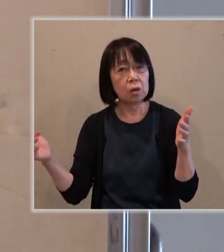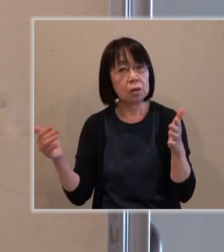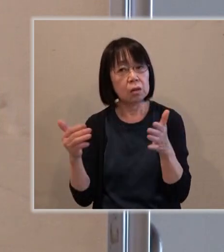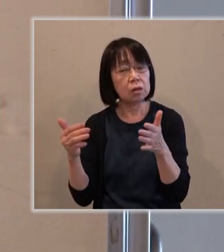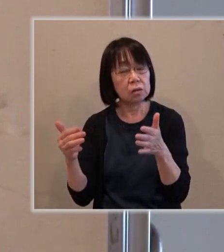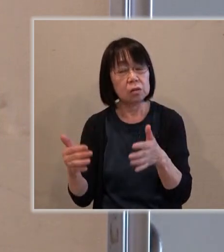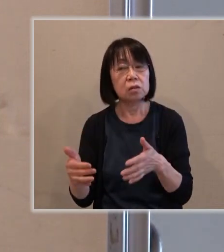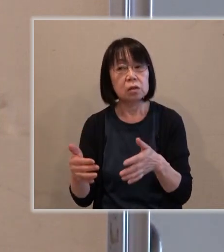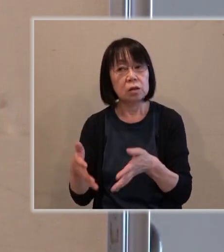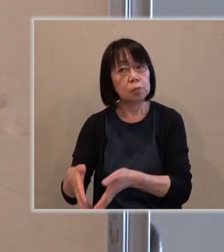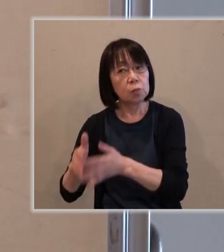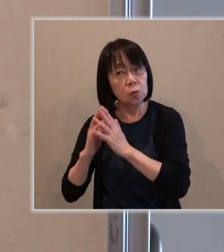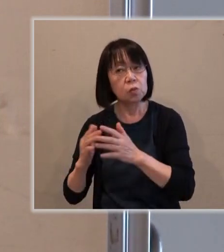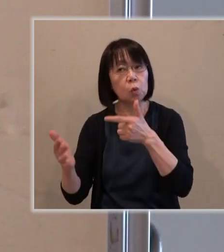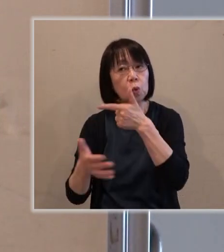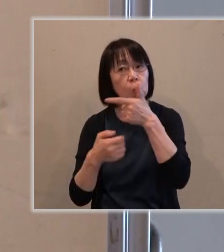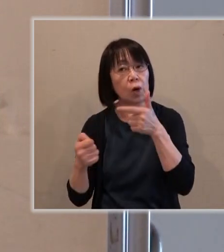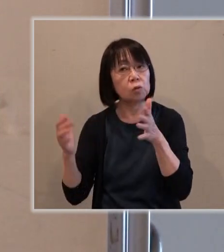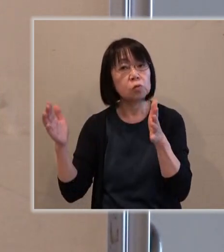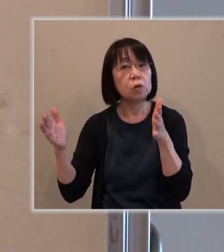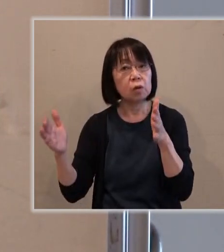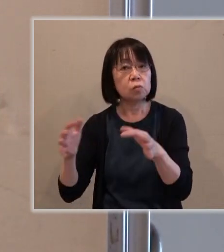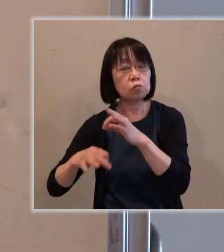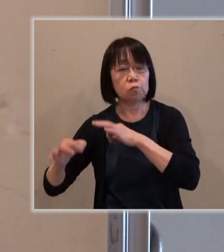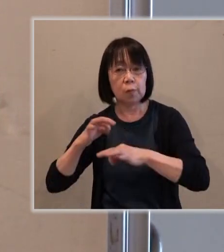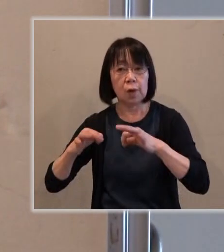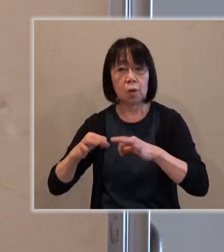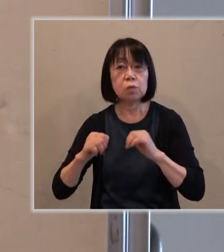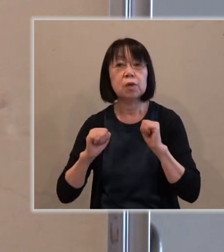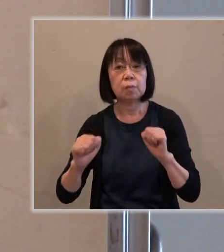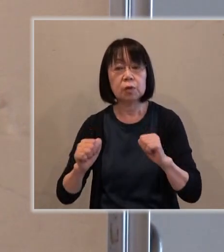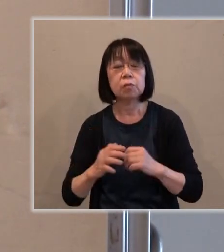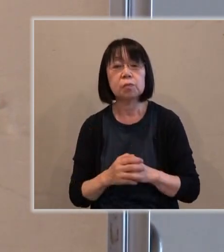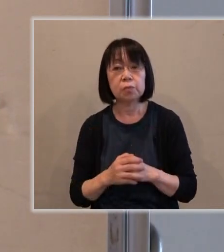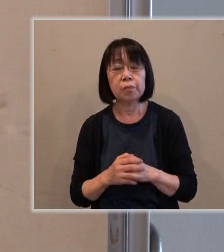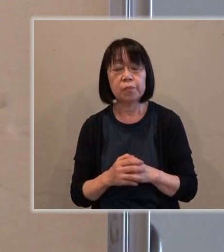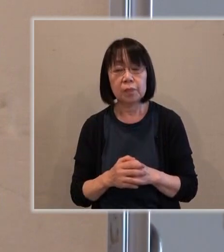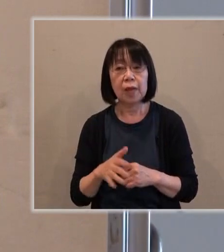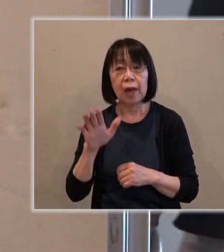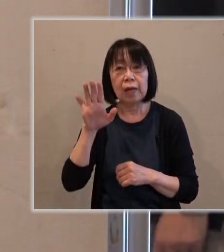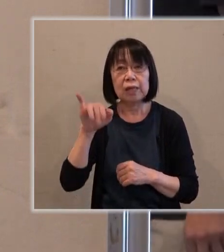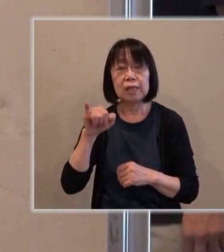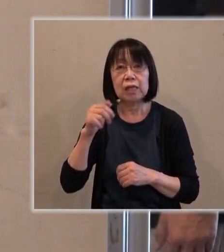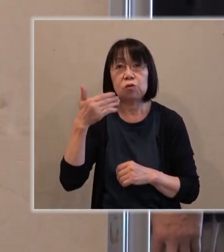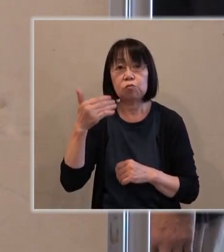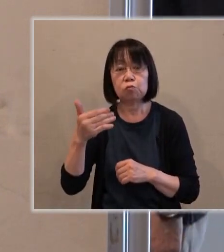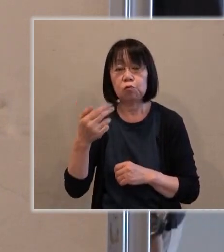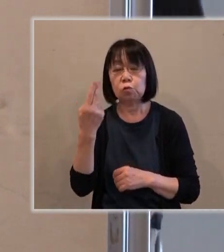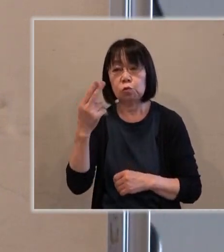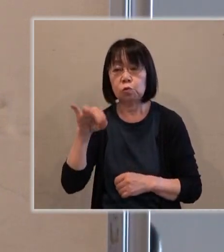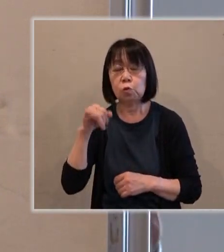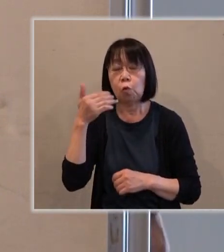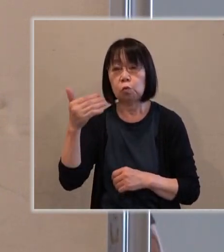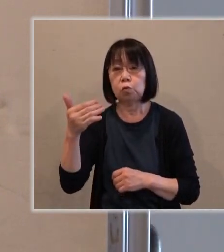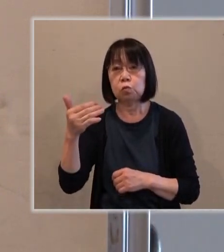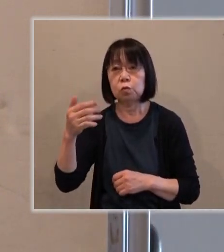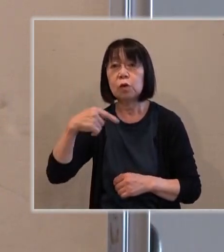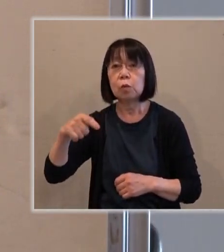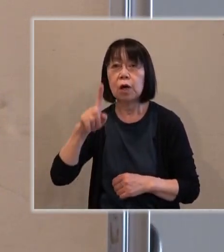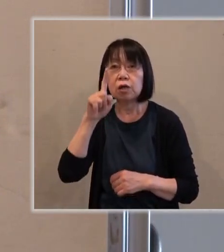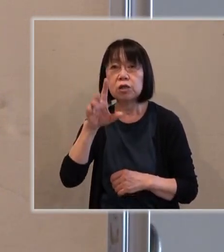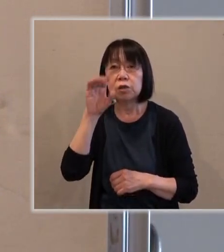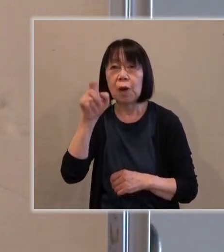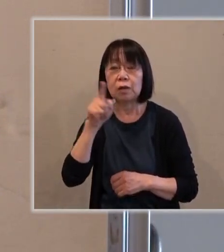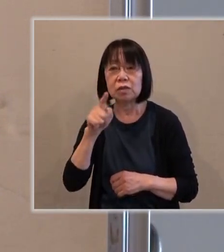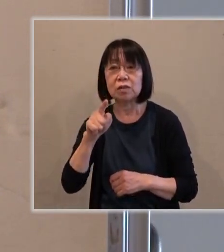なので、まあ、半年ぐらい運用させていただいているんですけれども、まあ、TikTok の方では3つぐらい、まあ、ちゃんと1万人フォロワー超